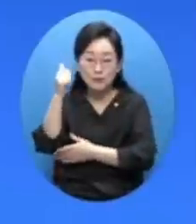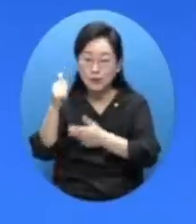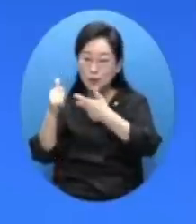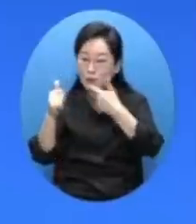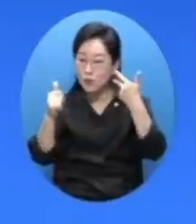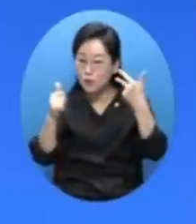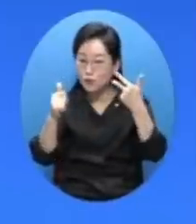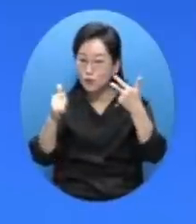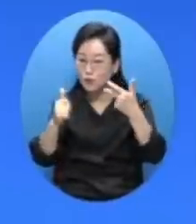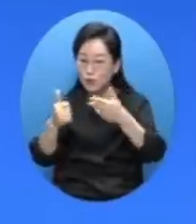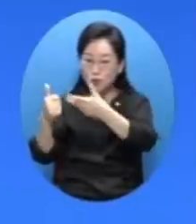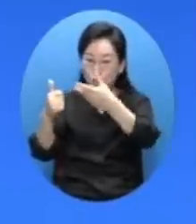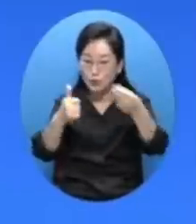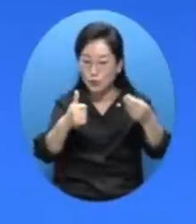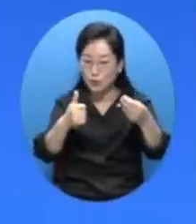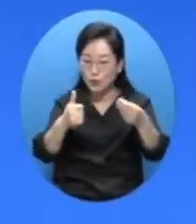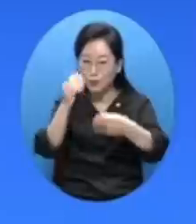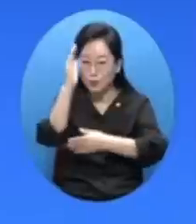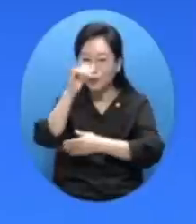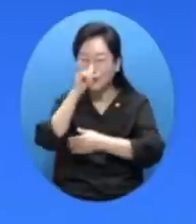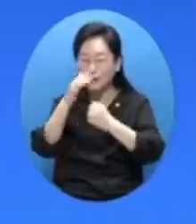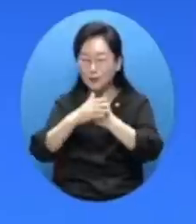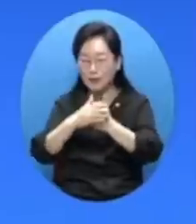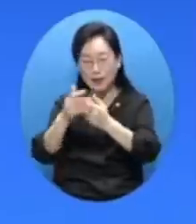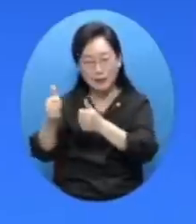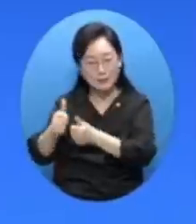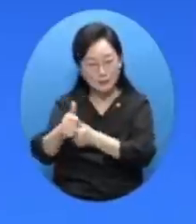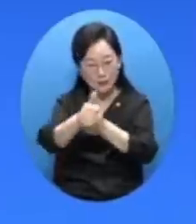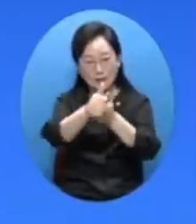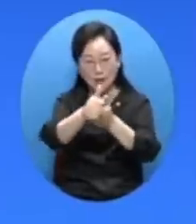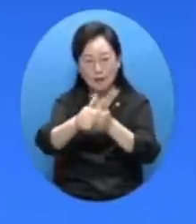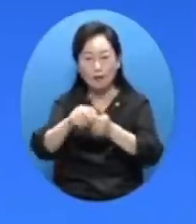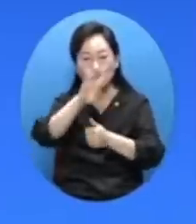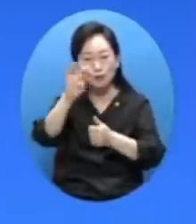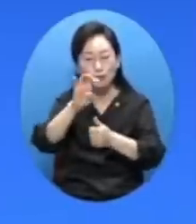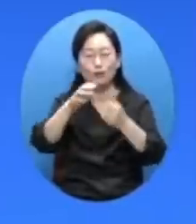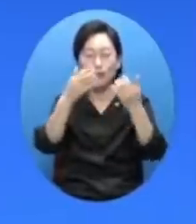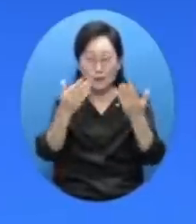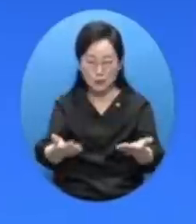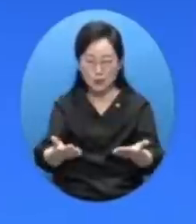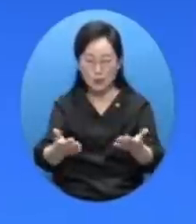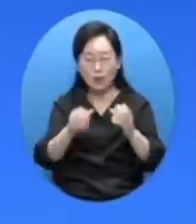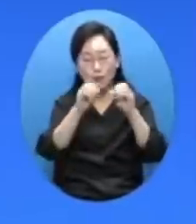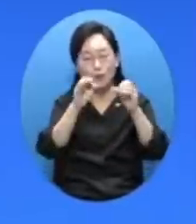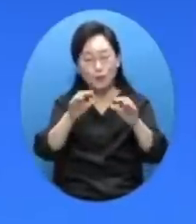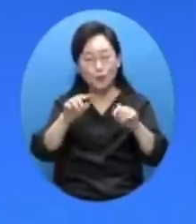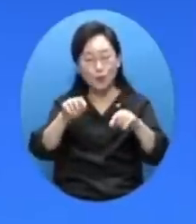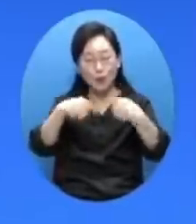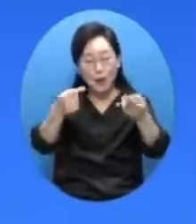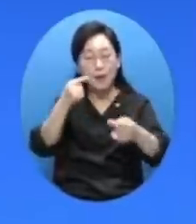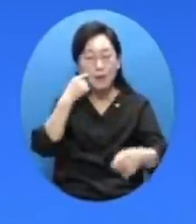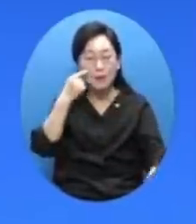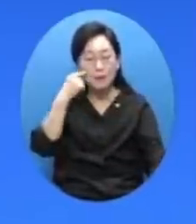유럽에 가서 좀 쉬면서 또 전도 집에서 참석하자 해가지고